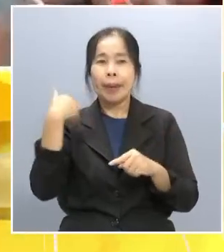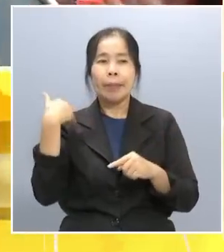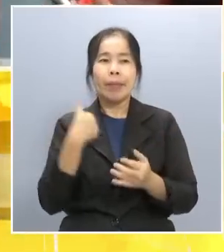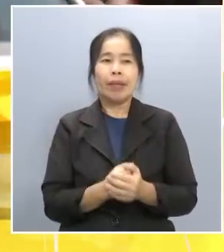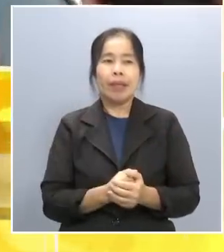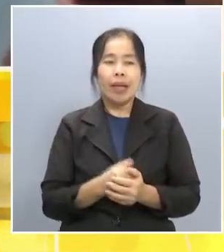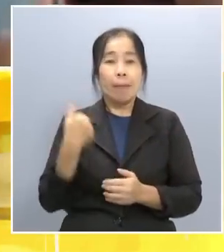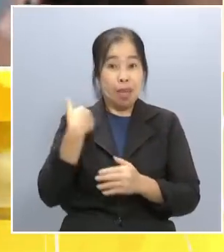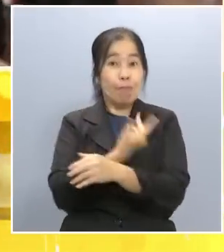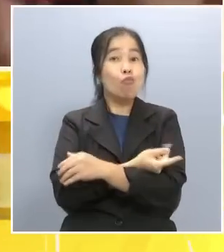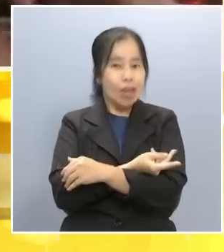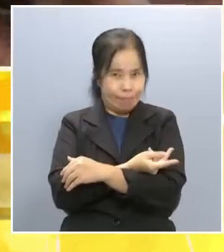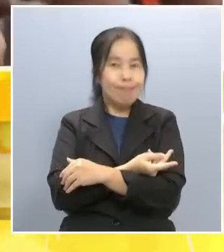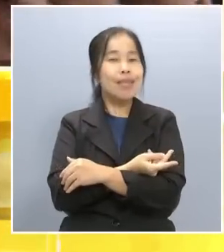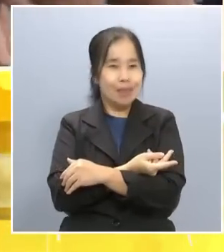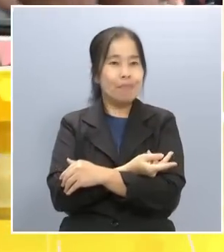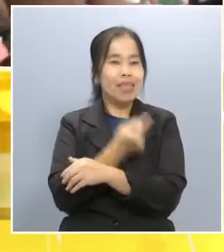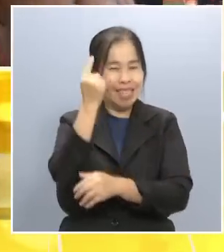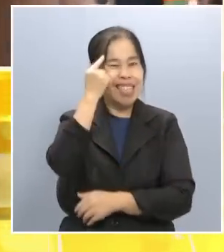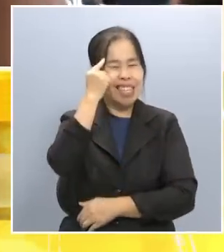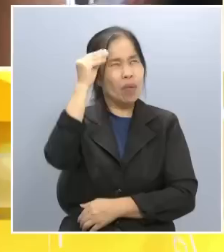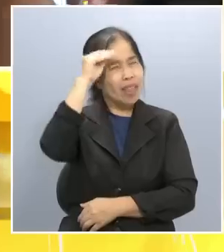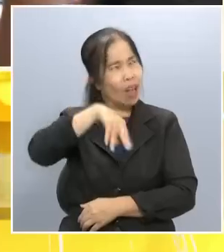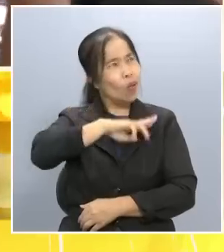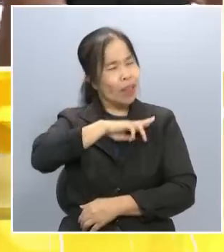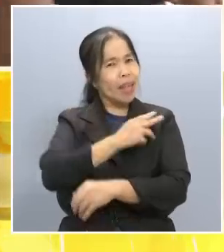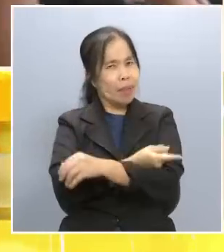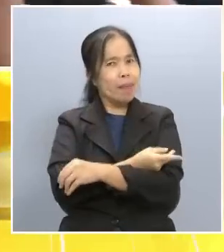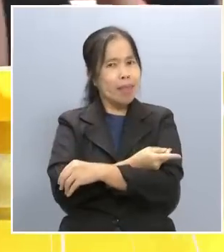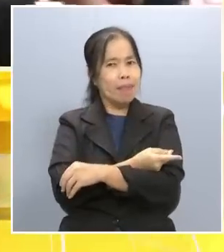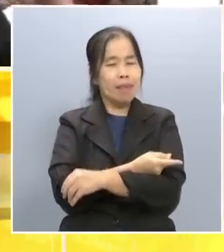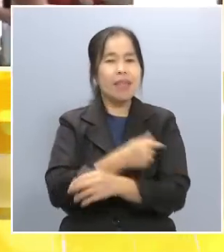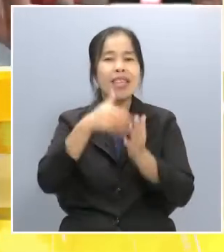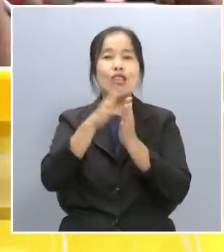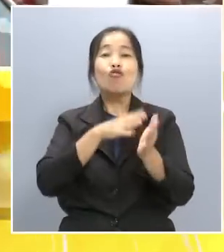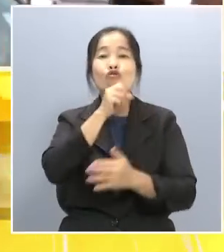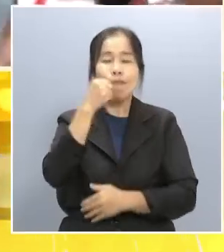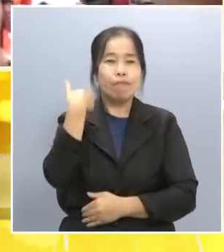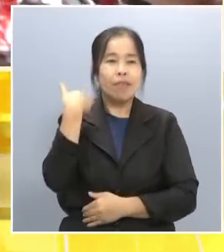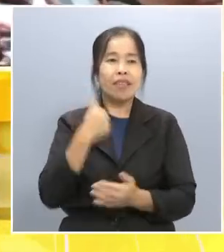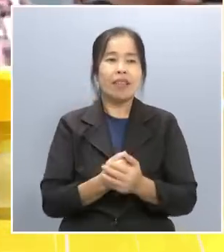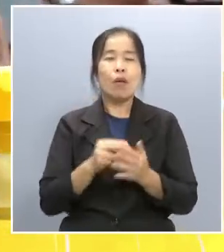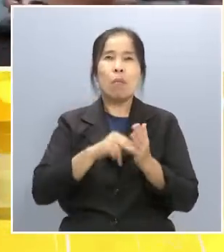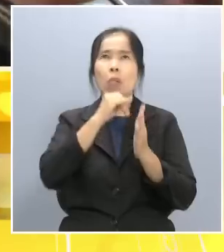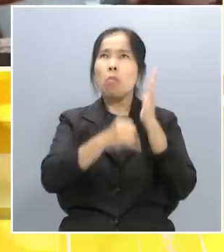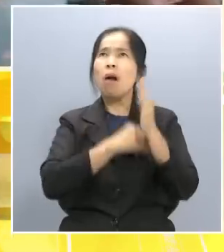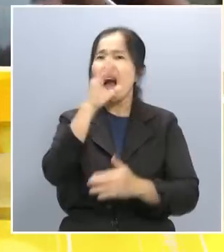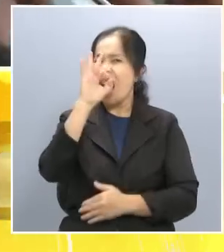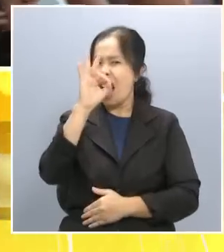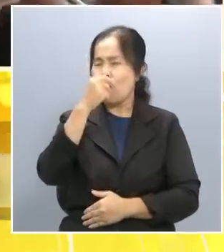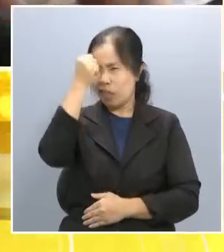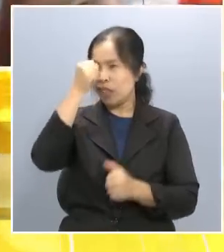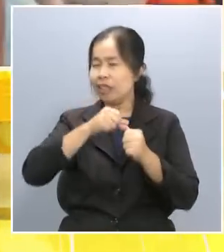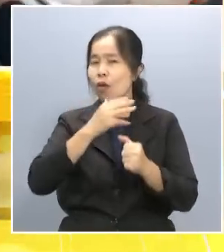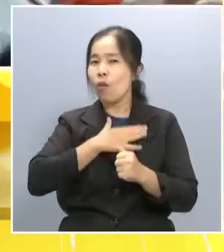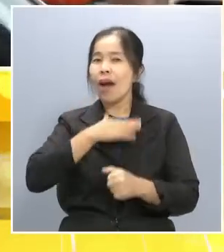มีภูมิภูเก็ตมีแน่ใช่ๆภาคใต้จังหวัดที่ยกจังหวัดอ่ะ 9จังหวัดอ่ะผมจะเอาอย่างนั้นนะ